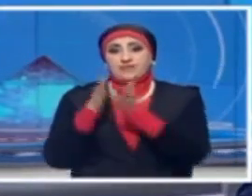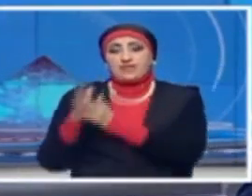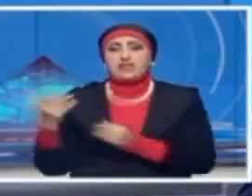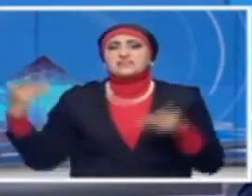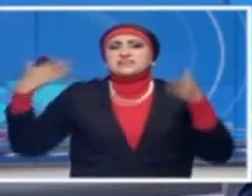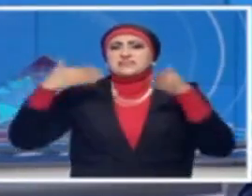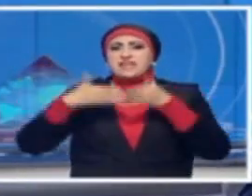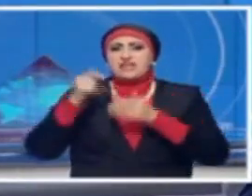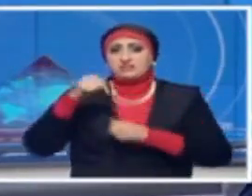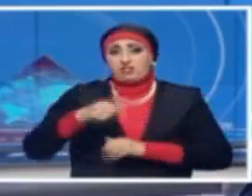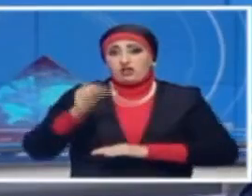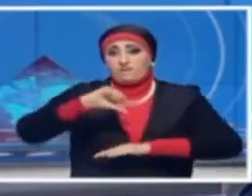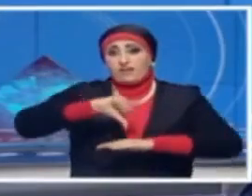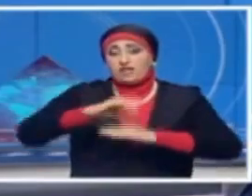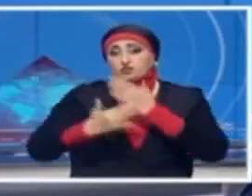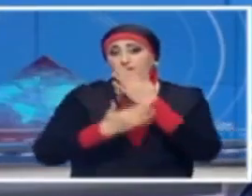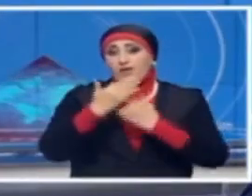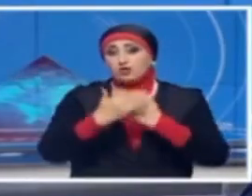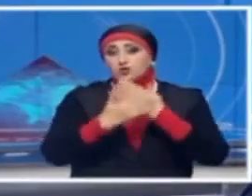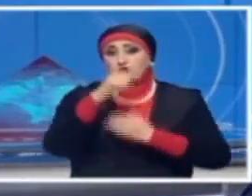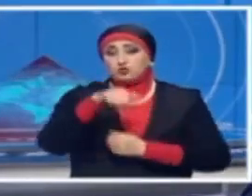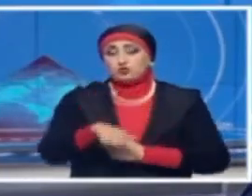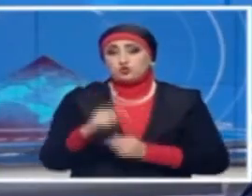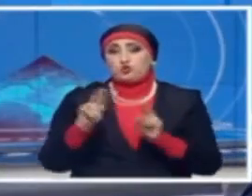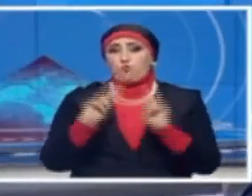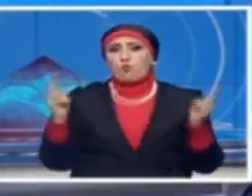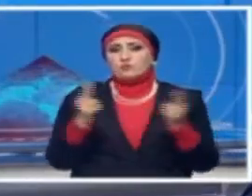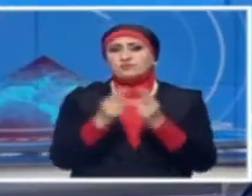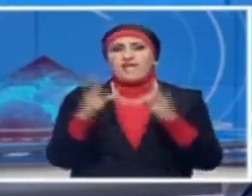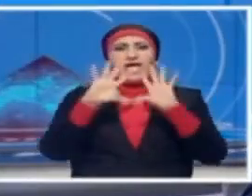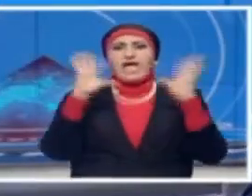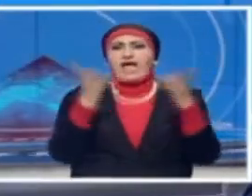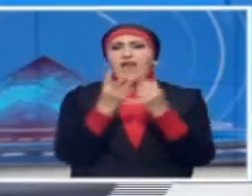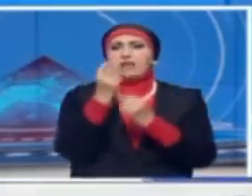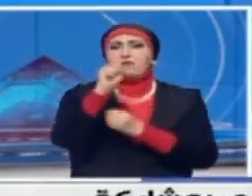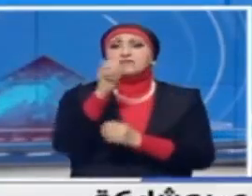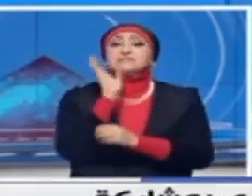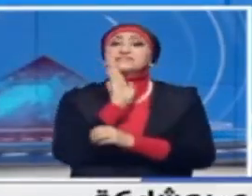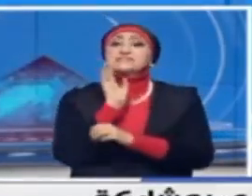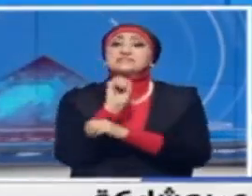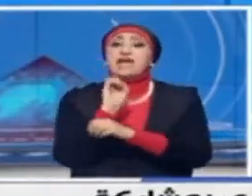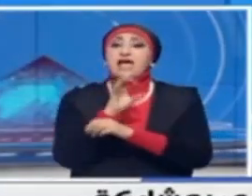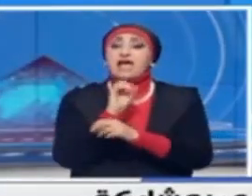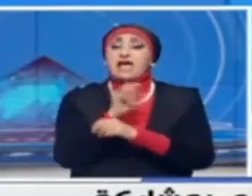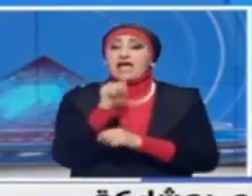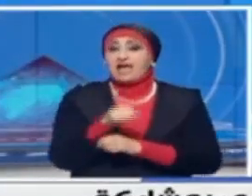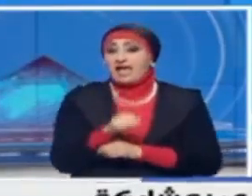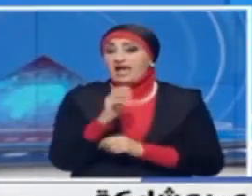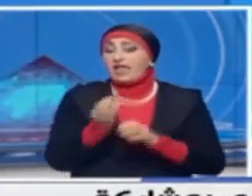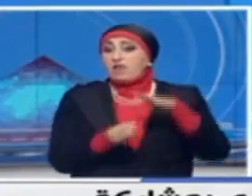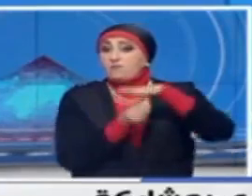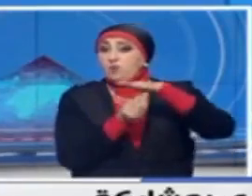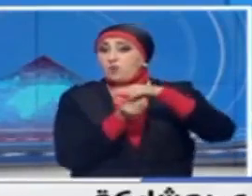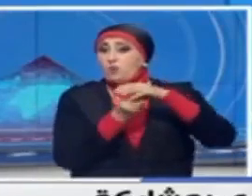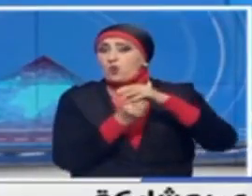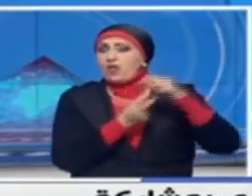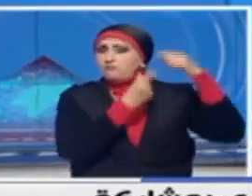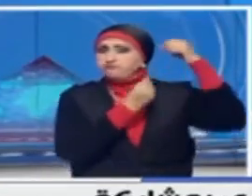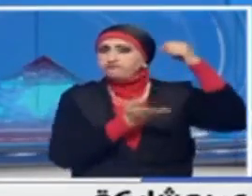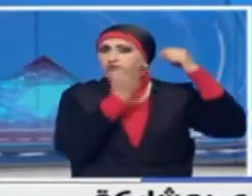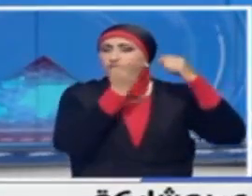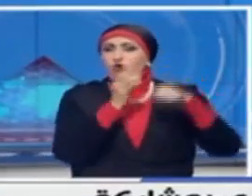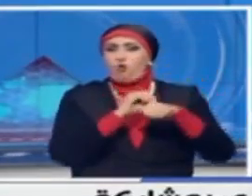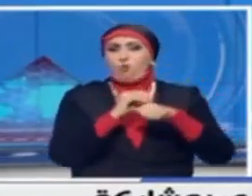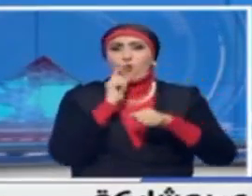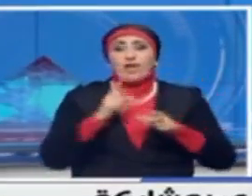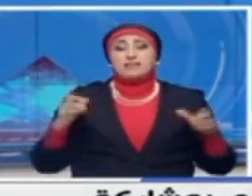تختتم اليوم بالعاصمة الإدارية الجديدة فعاليات المنتدى العالمي للتعليم العالي والبحث العلمي في نسخته الثانية، وقد